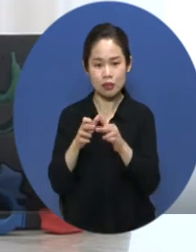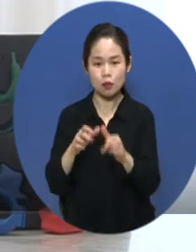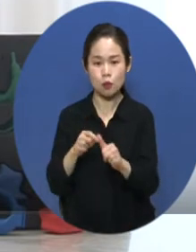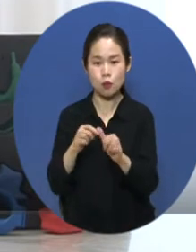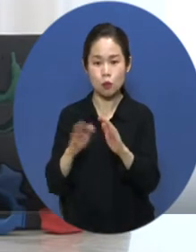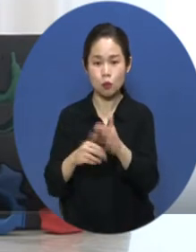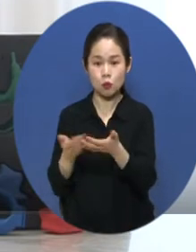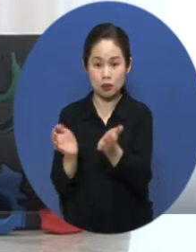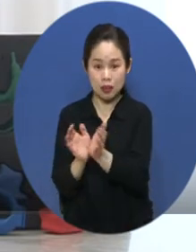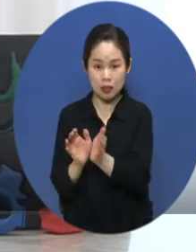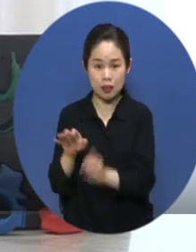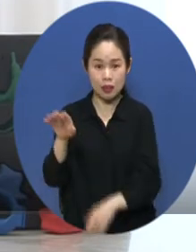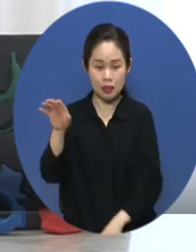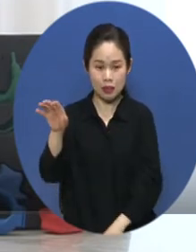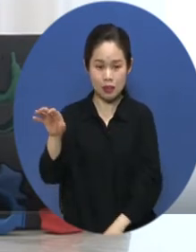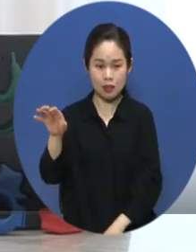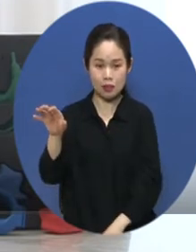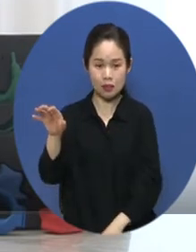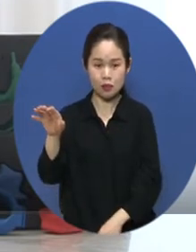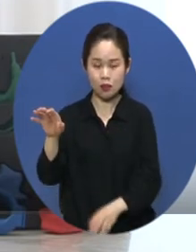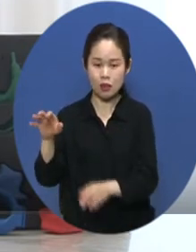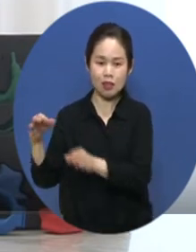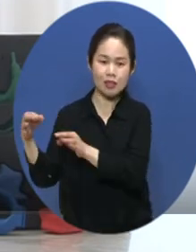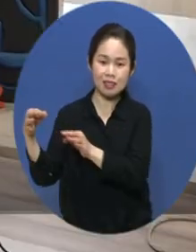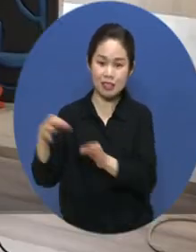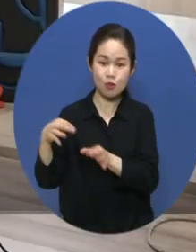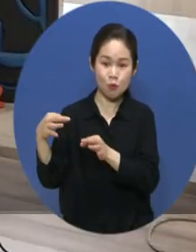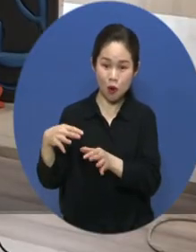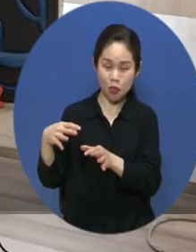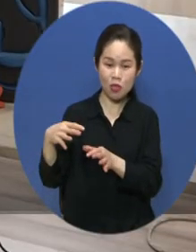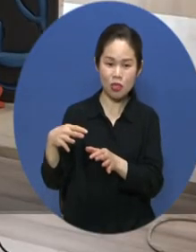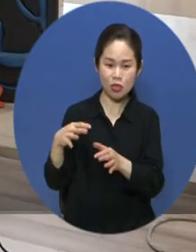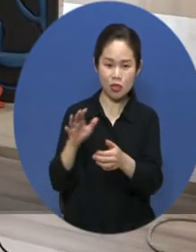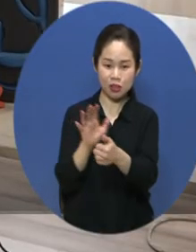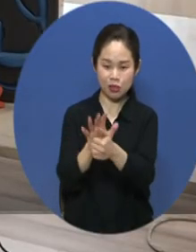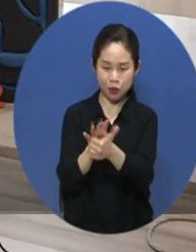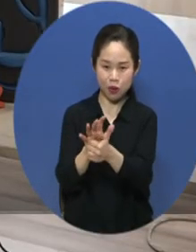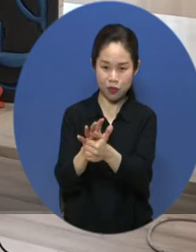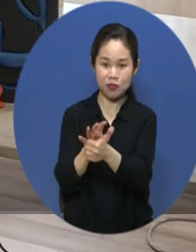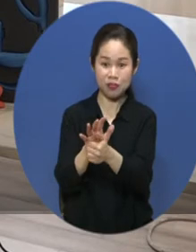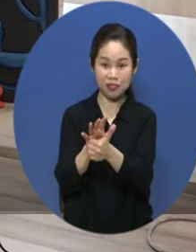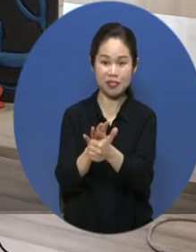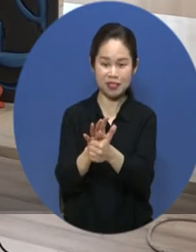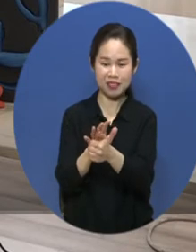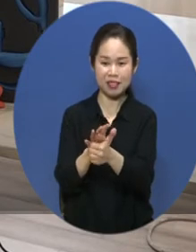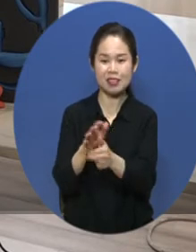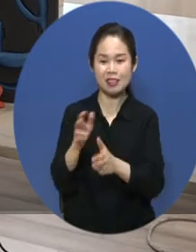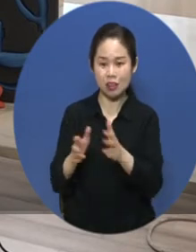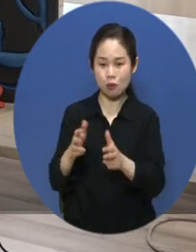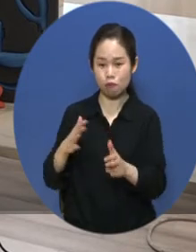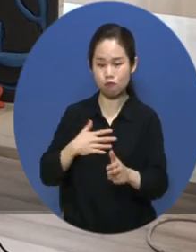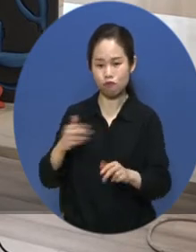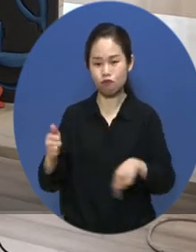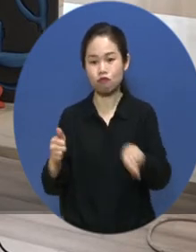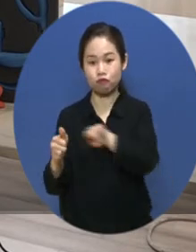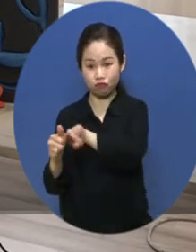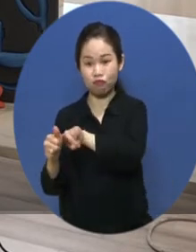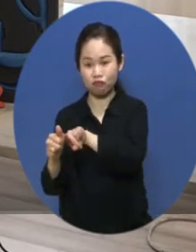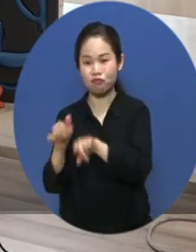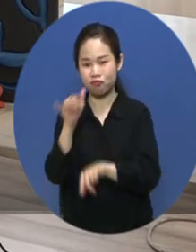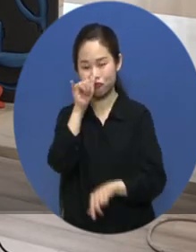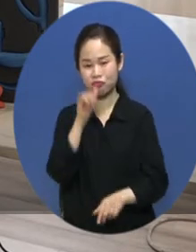한국장애인고용공단에서 이 보조기구를 지원해주는 사업을 하고 있습니다. 그래서 직장에서 만약에 키보드를 터치하는 뭐 활동을